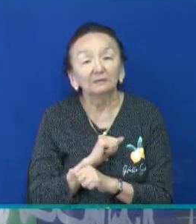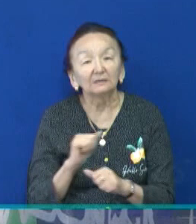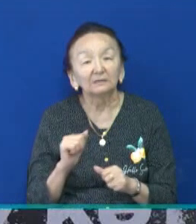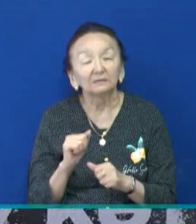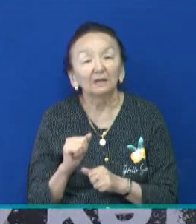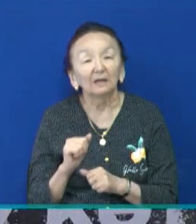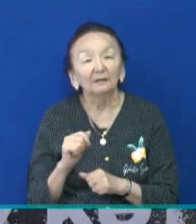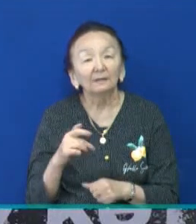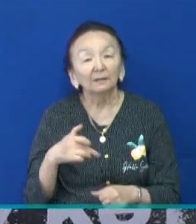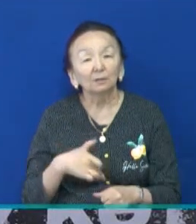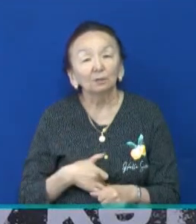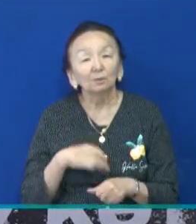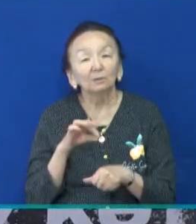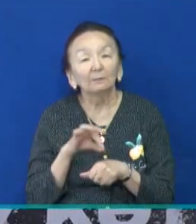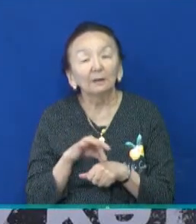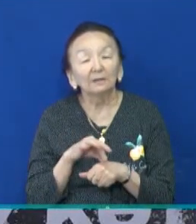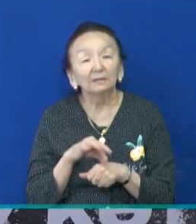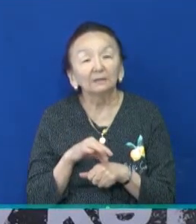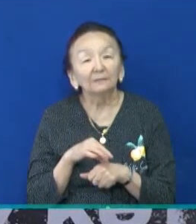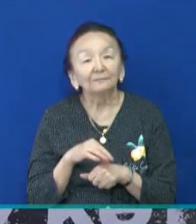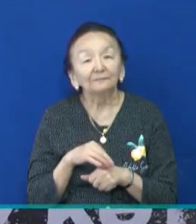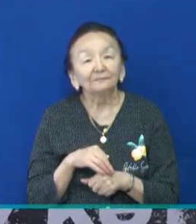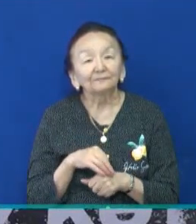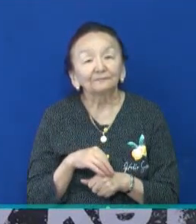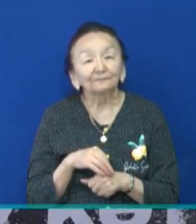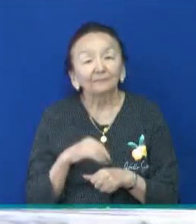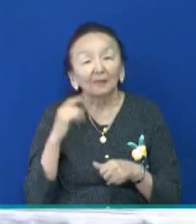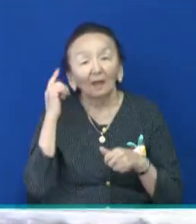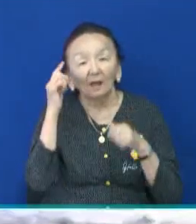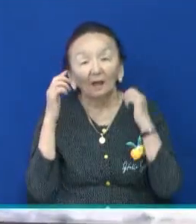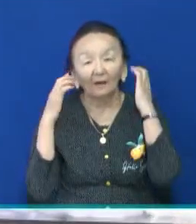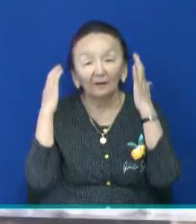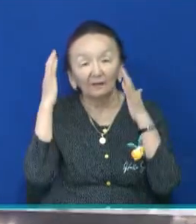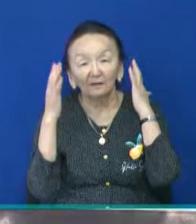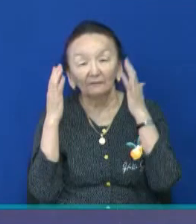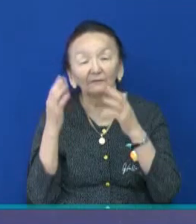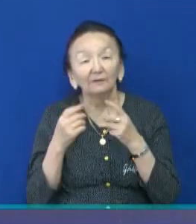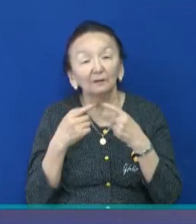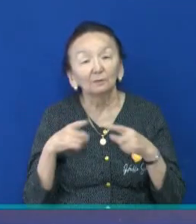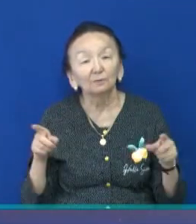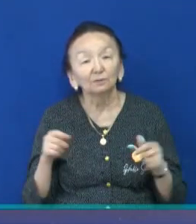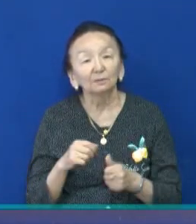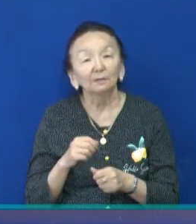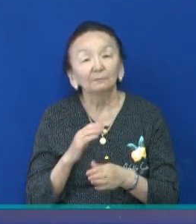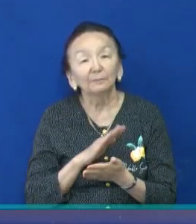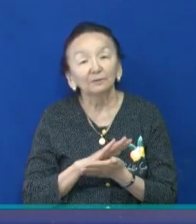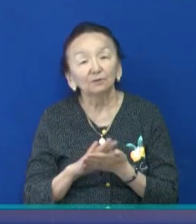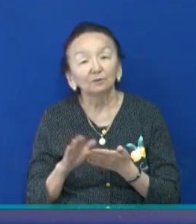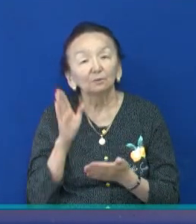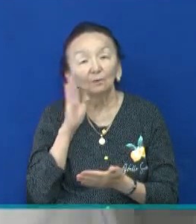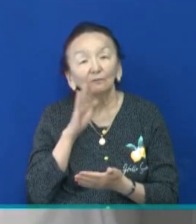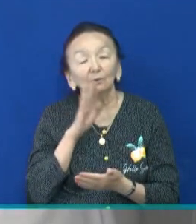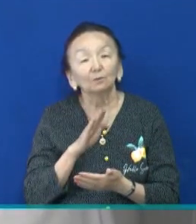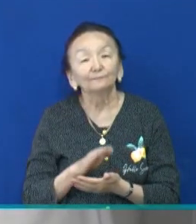және асқазан ішек жолдарының бұзылуына әкелуі мүмкін. Сондықтан дәрігерлер оның орнына ағзаға пайдалы сусындарды тұтынуды